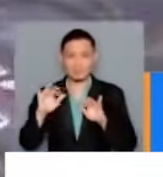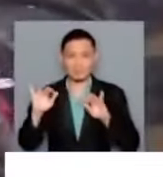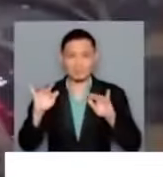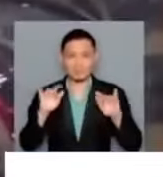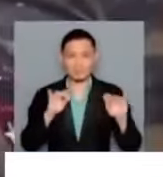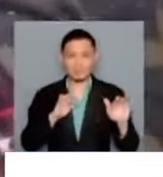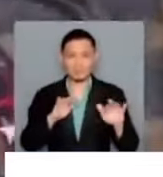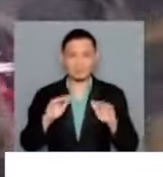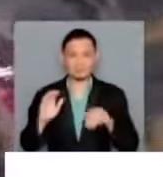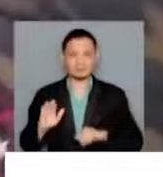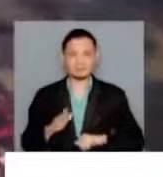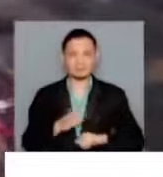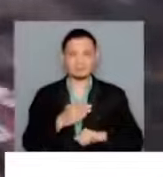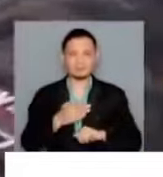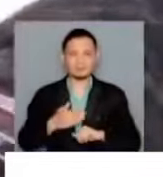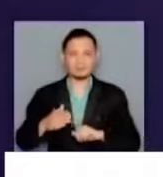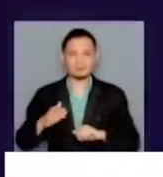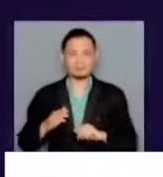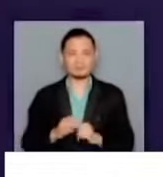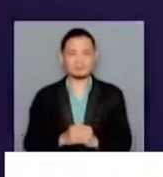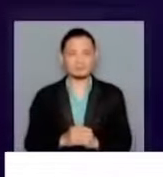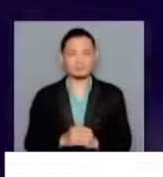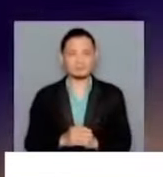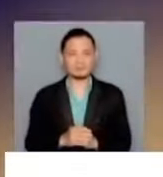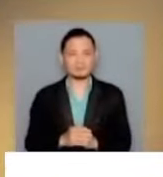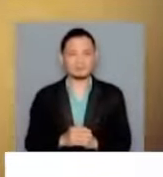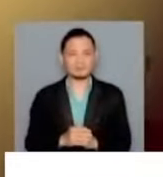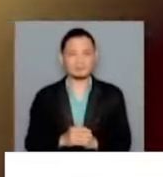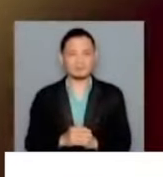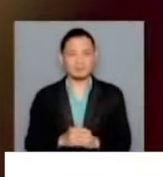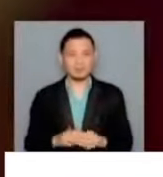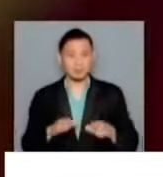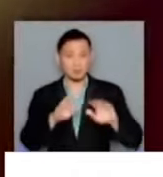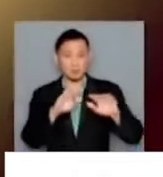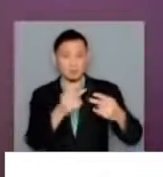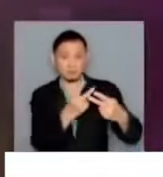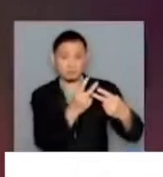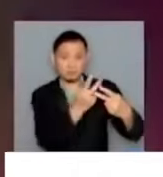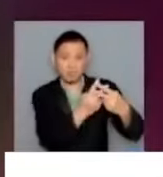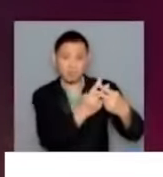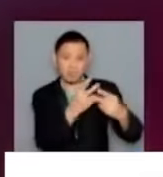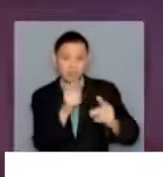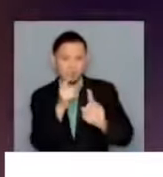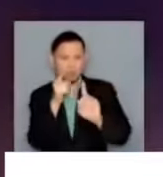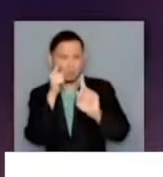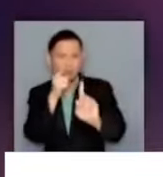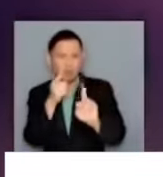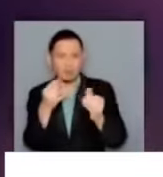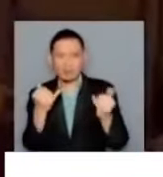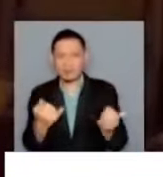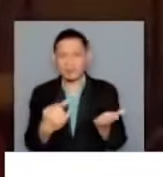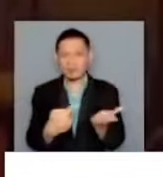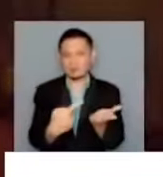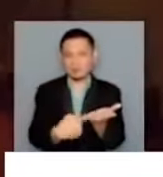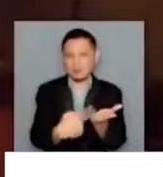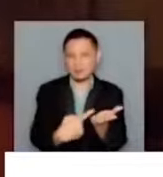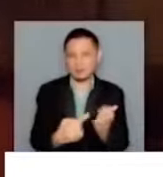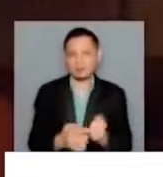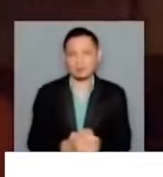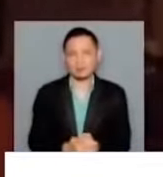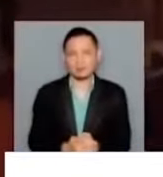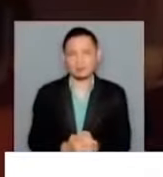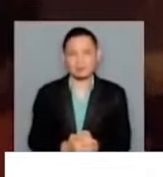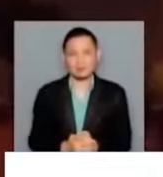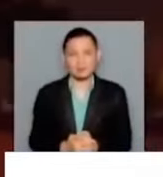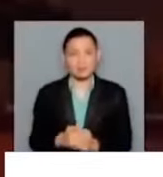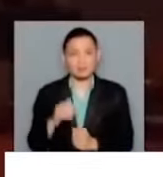how. Oh, they're so happy. Kung hashtag relationship goals ang pag-uusapan, hindi pa huli ang isang dekadang relasyon ni